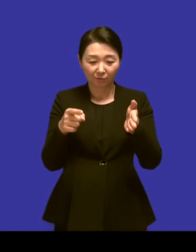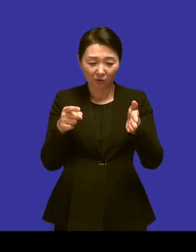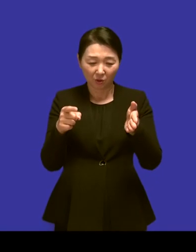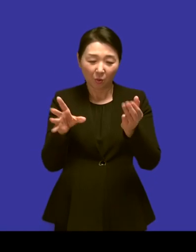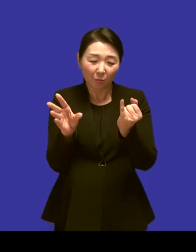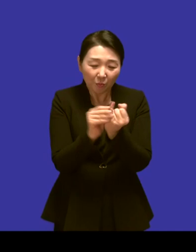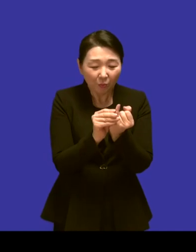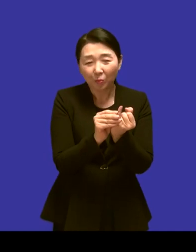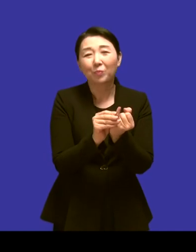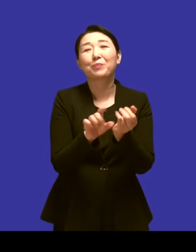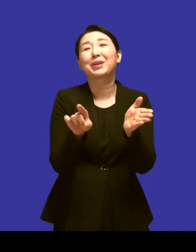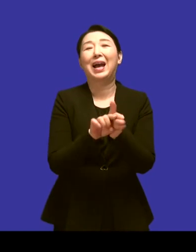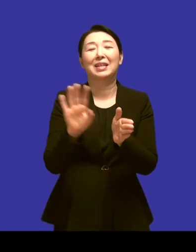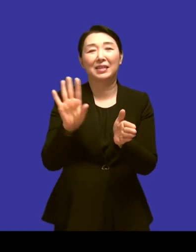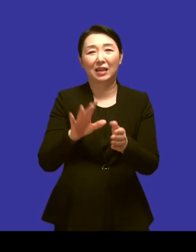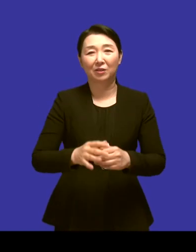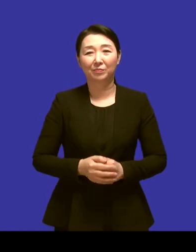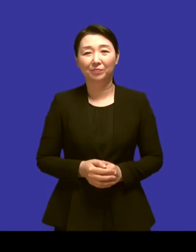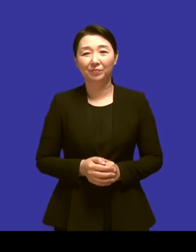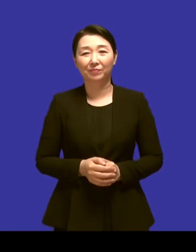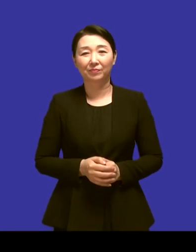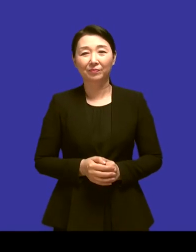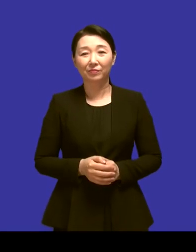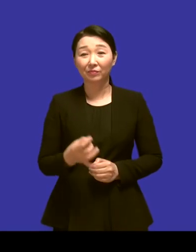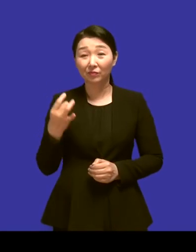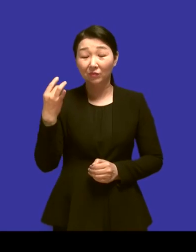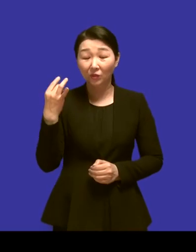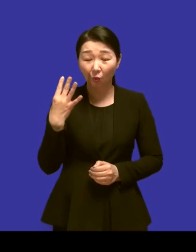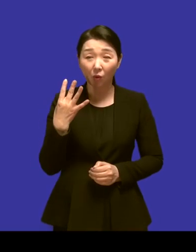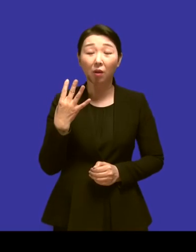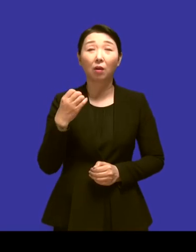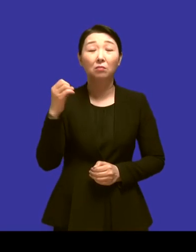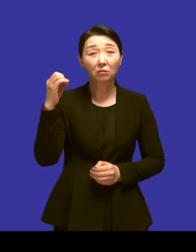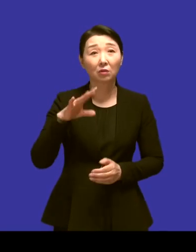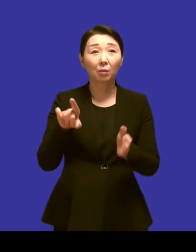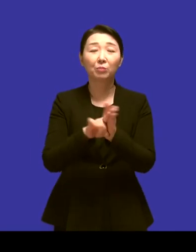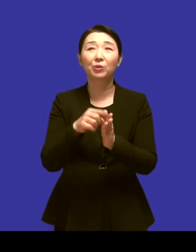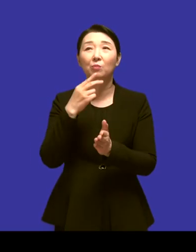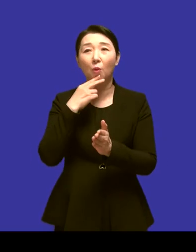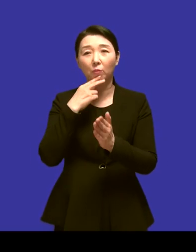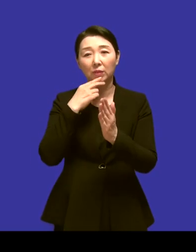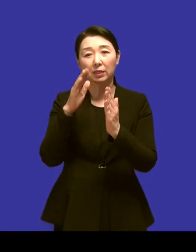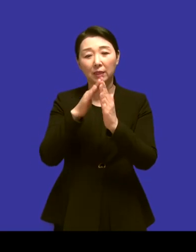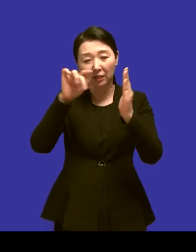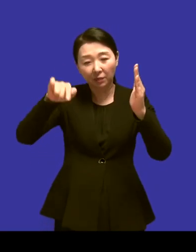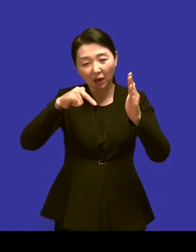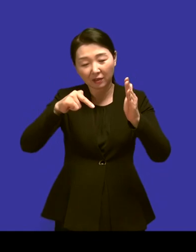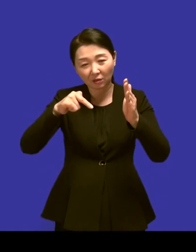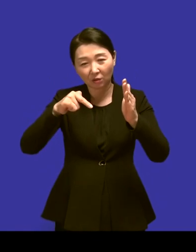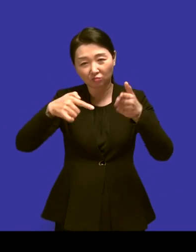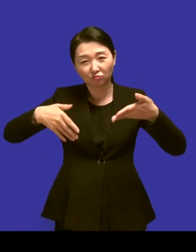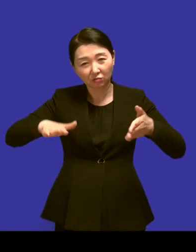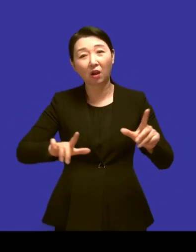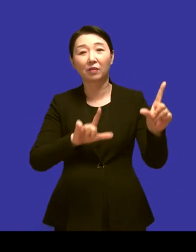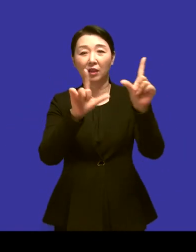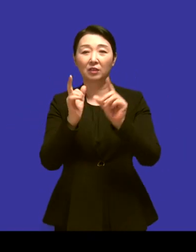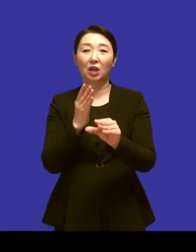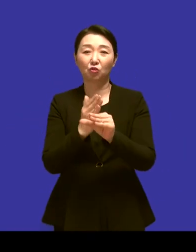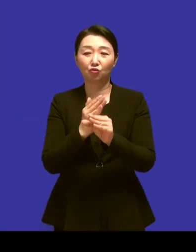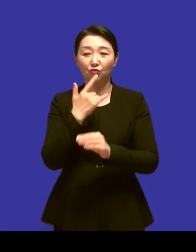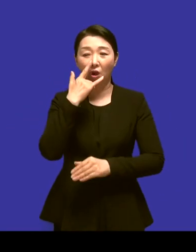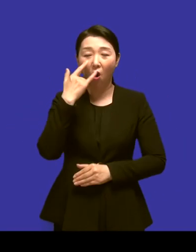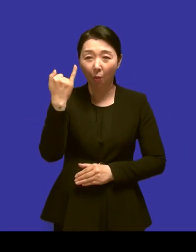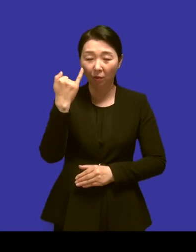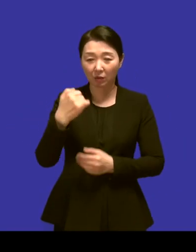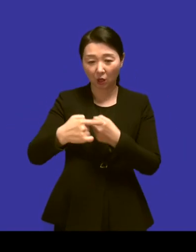신앙이 아니에요. 네. 저는 이제 원래는 이제 그냥 무교인 집안에서 이렇게 예. 삶을 살고 있다가 어머니께서 이제 제가